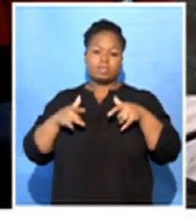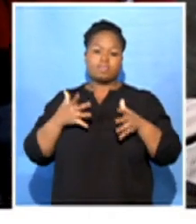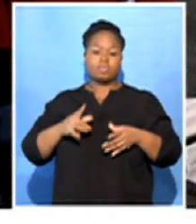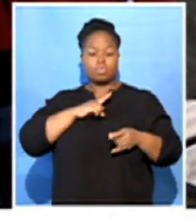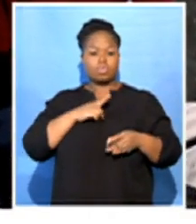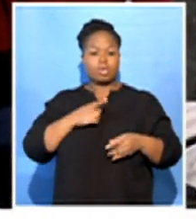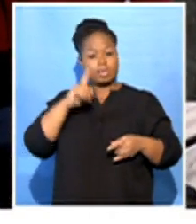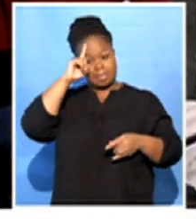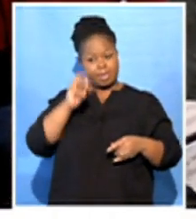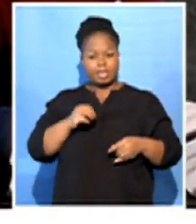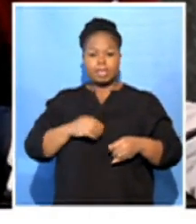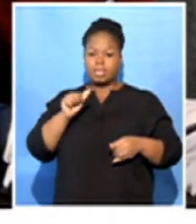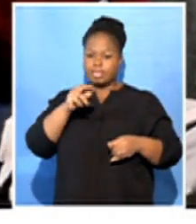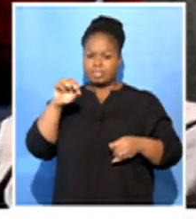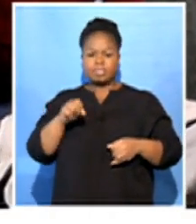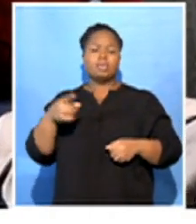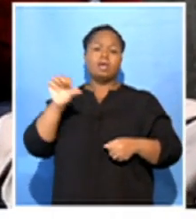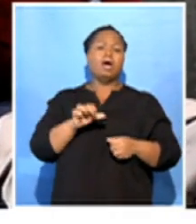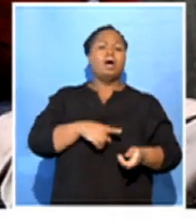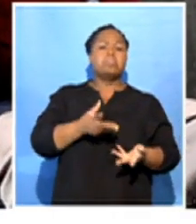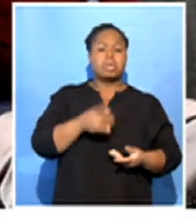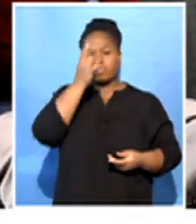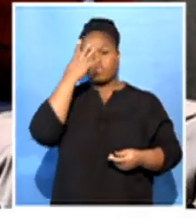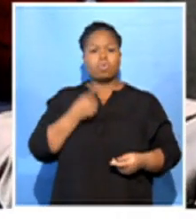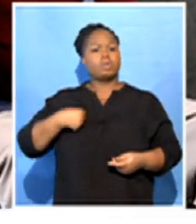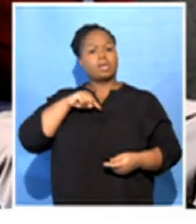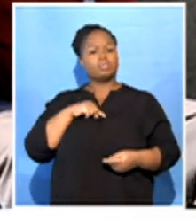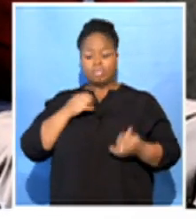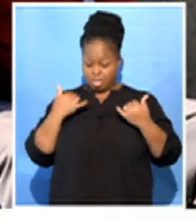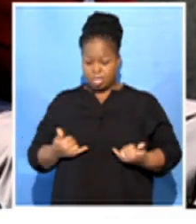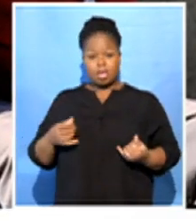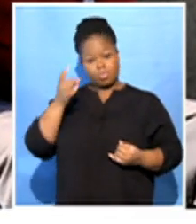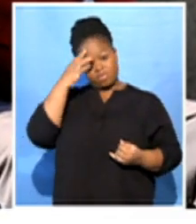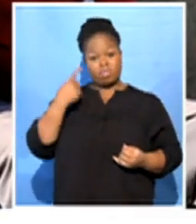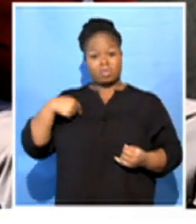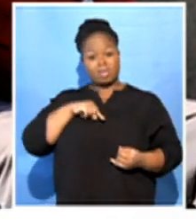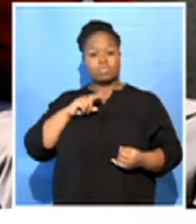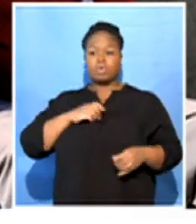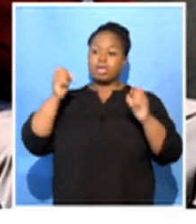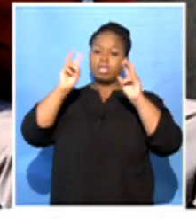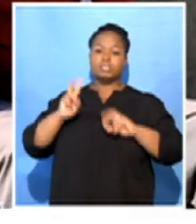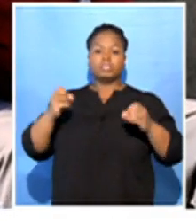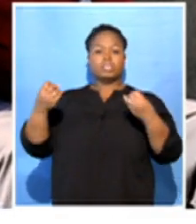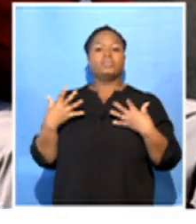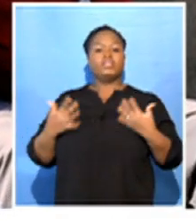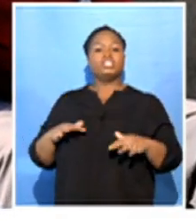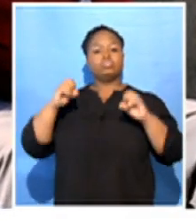sithi ngakamandela cha i-ANC yaphi yasilibala yona ka i-ANC ngisilibele isinika imimbane